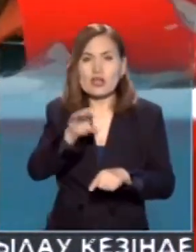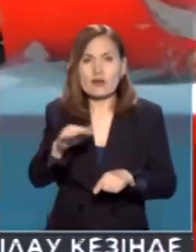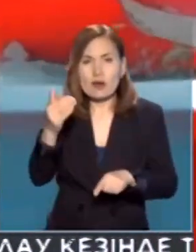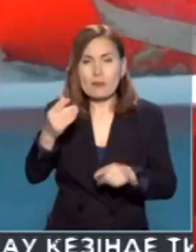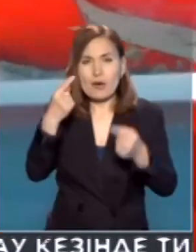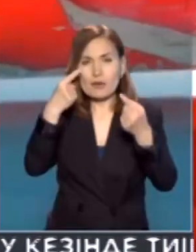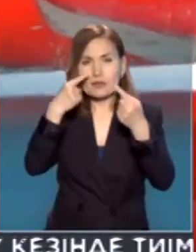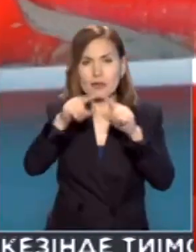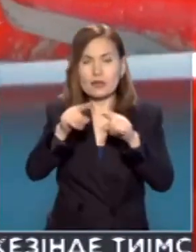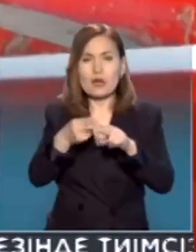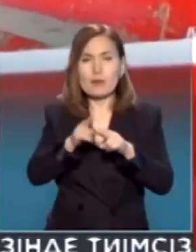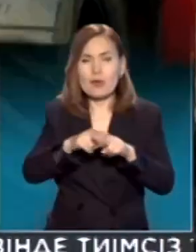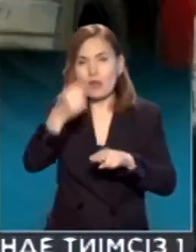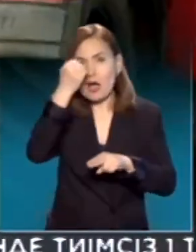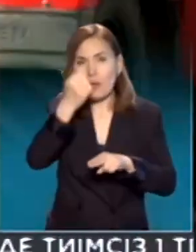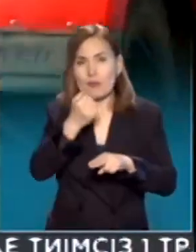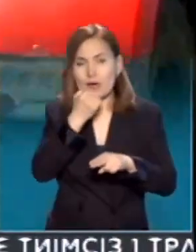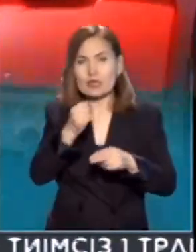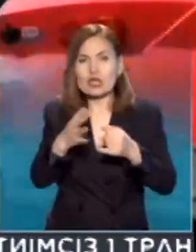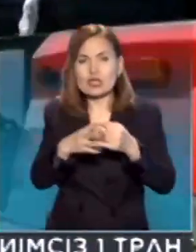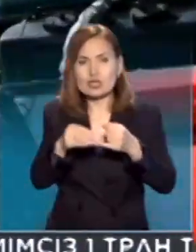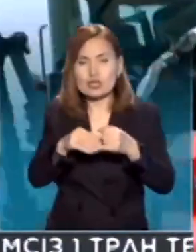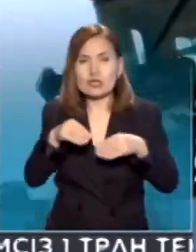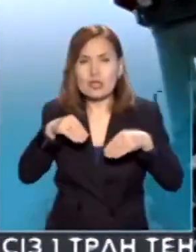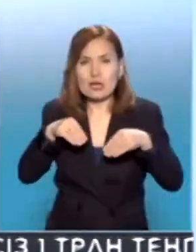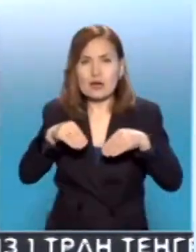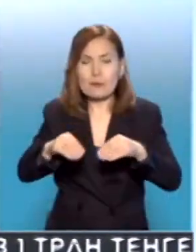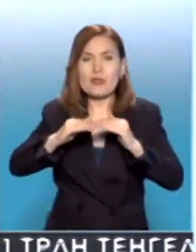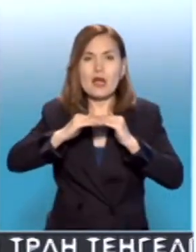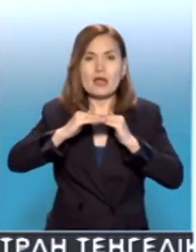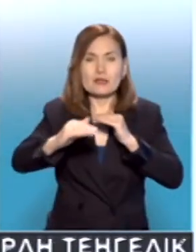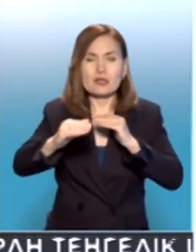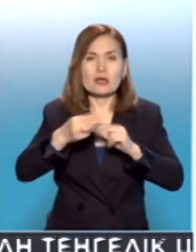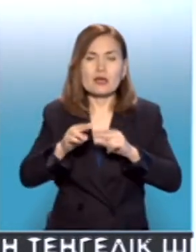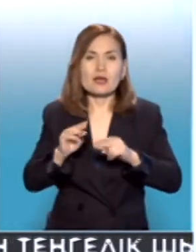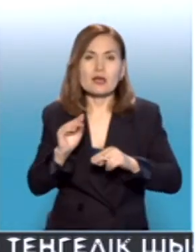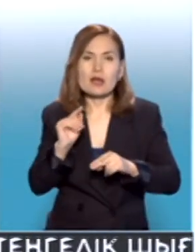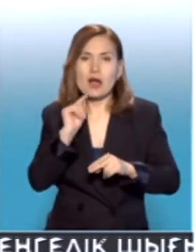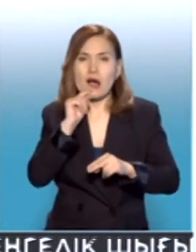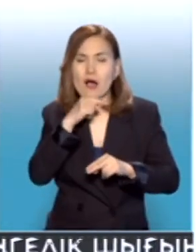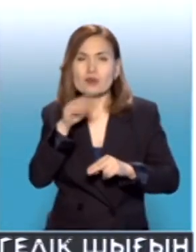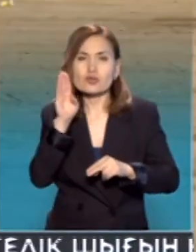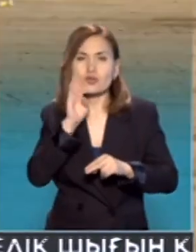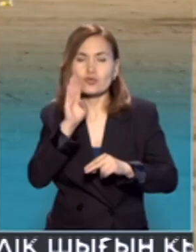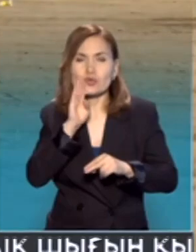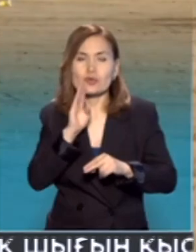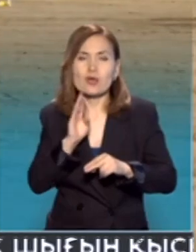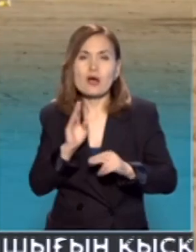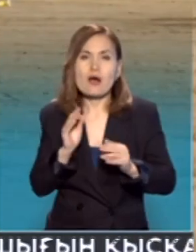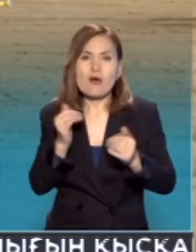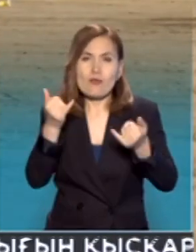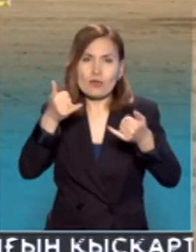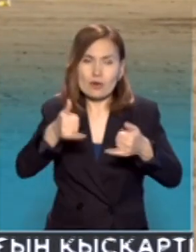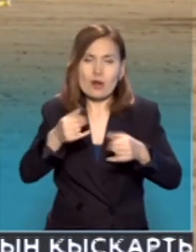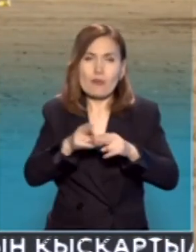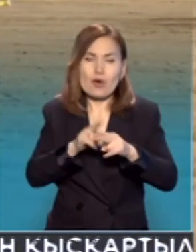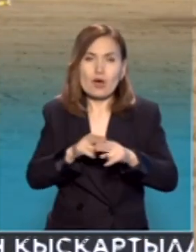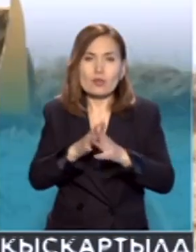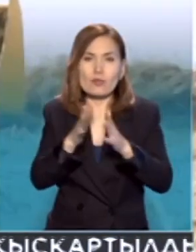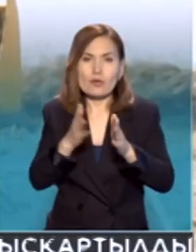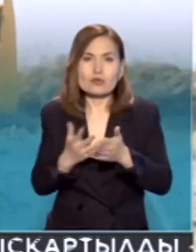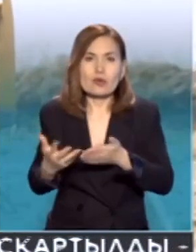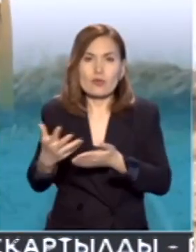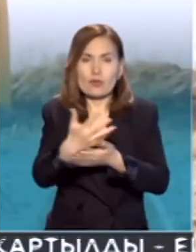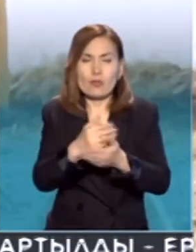еуропалық агротехникалар арқылы жерді лазерлік тегістеуден өткізіп, аз сумен мол өнім жинауға болады. Жалпы тіршілігі